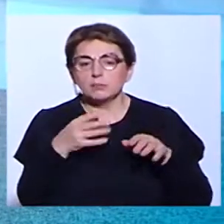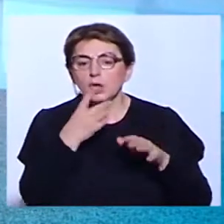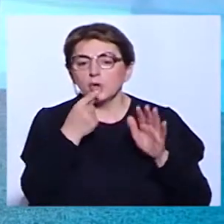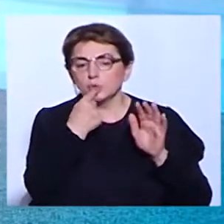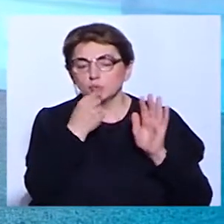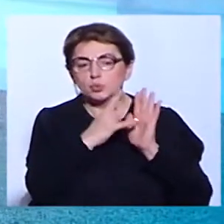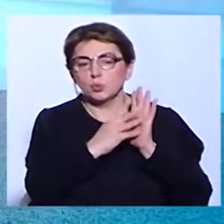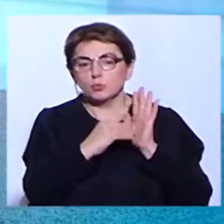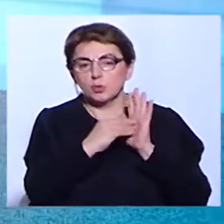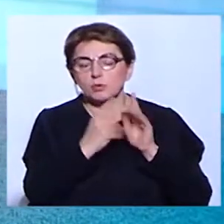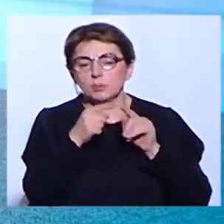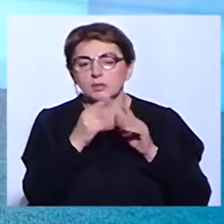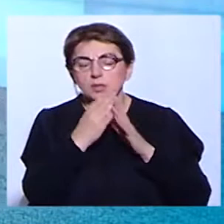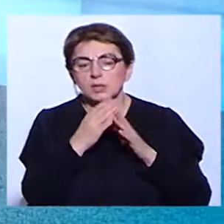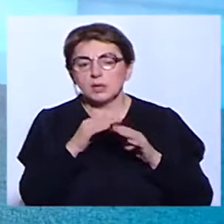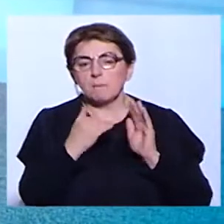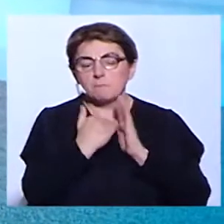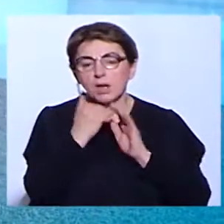განვითარებული ორგანიზმები არიან.